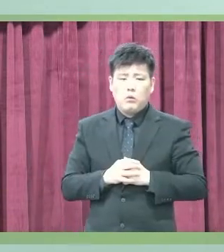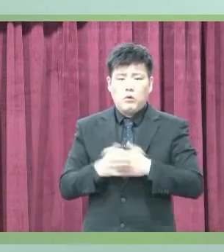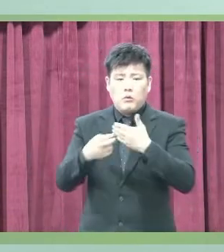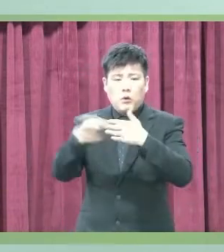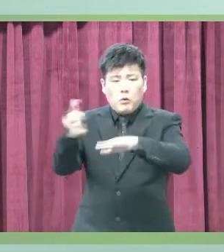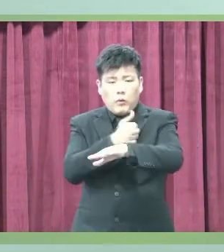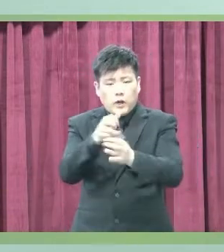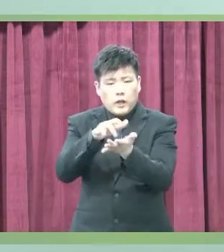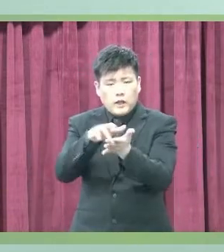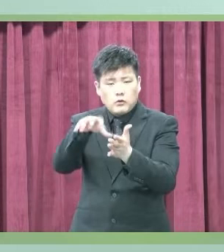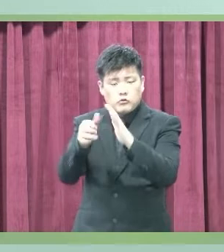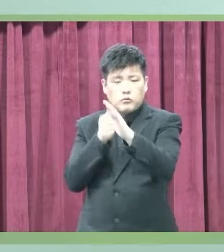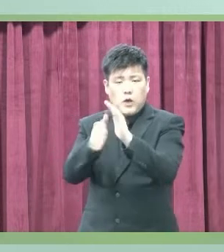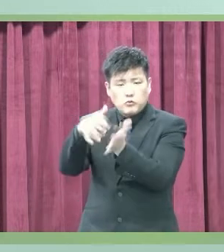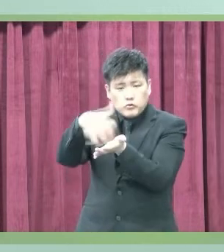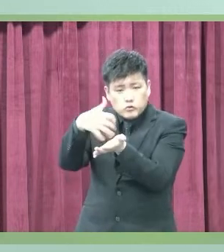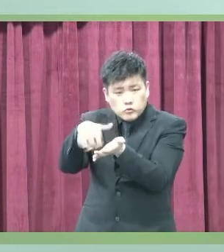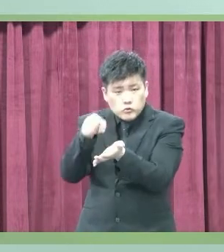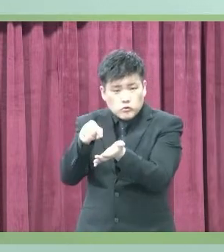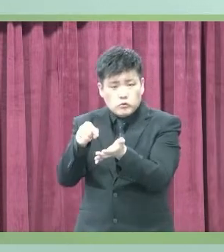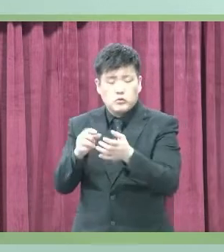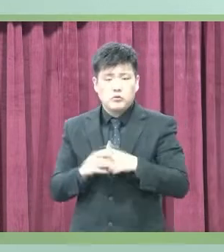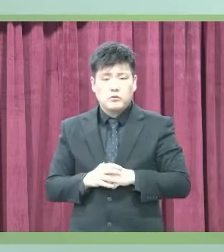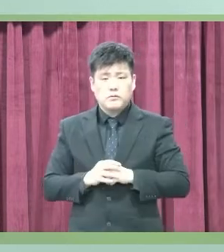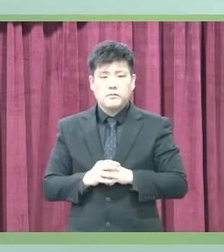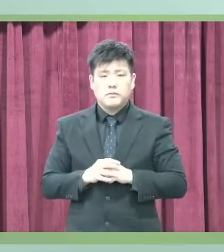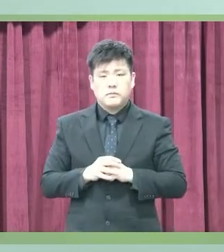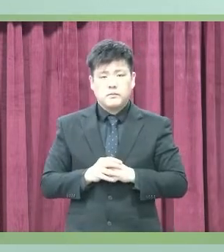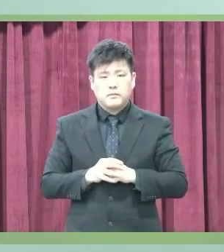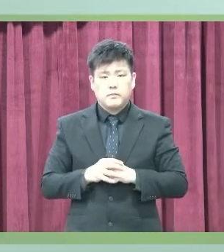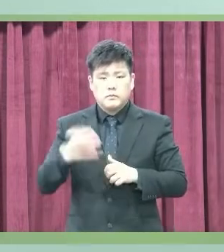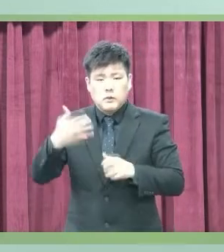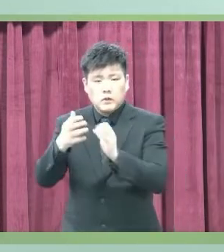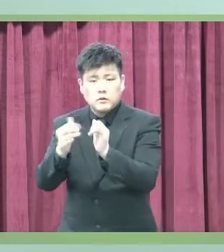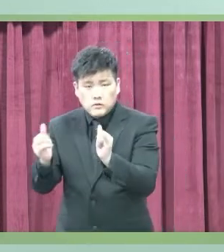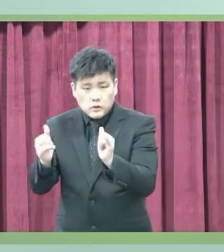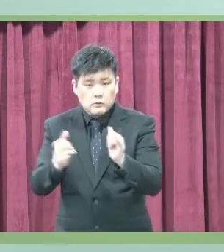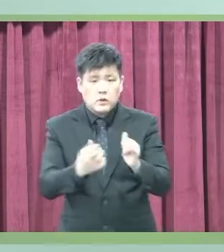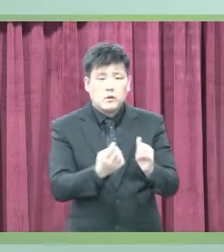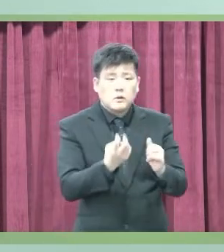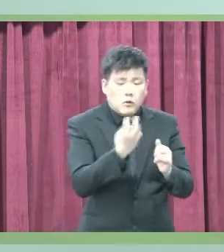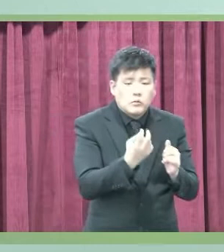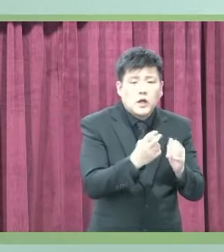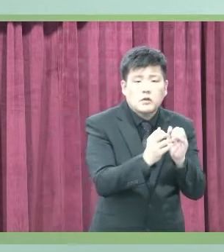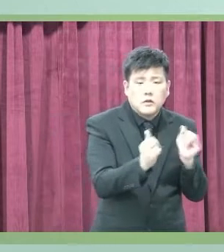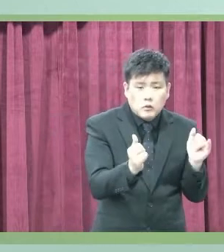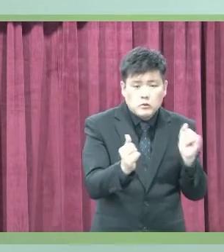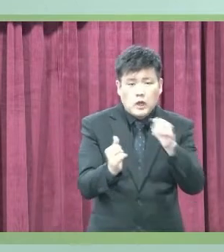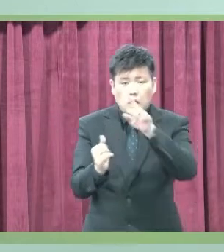약국 방문 일수도 약국 방문 일수의 경우 미수검자가 수검자보다 1.3배,